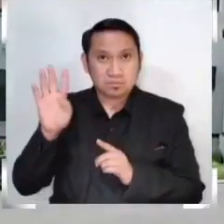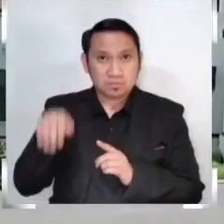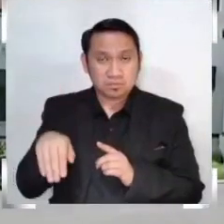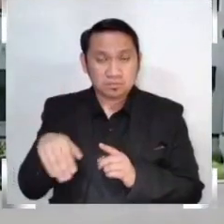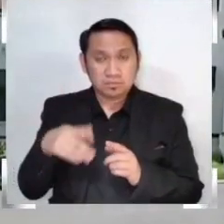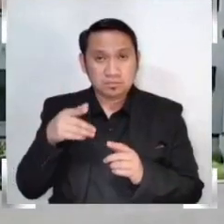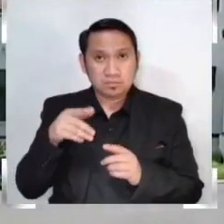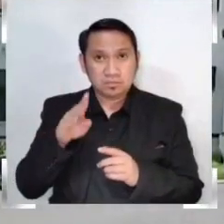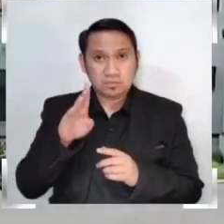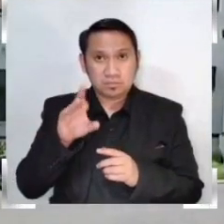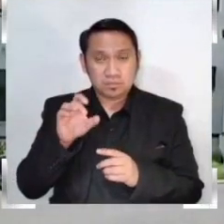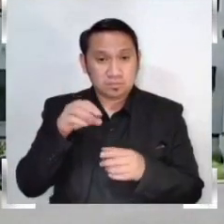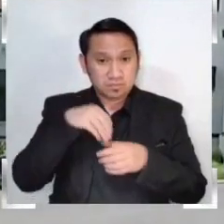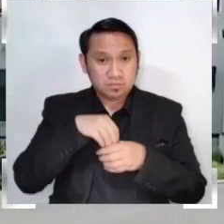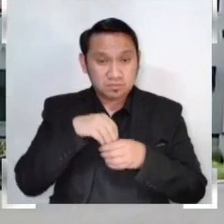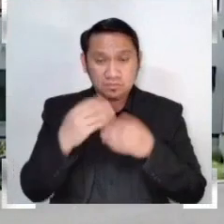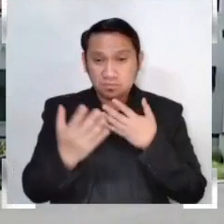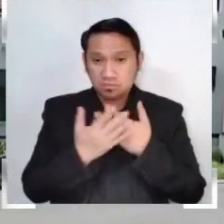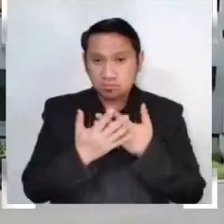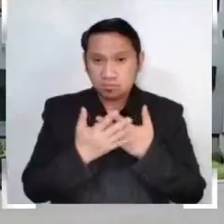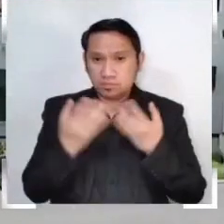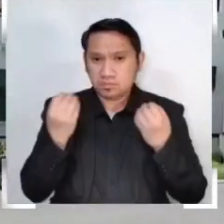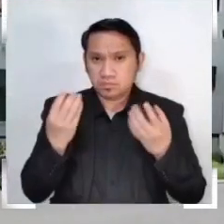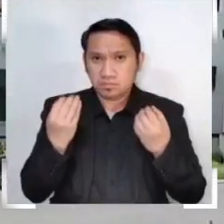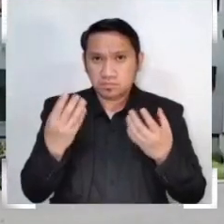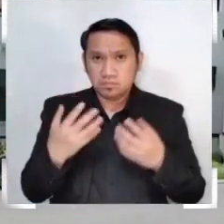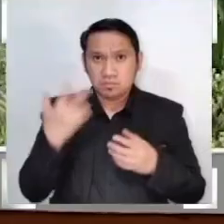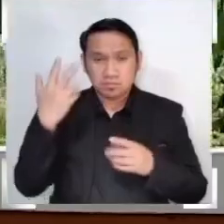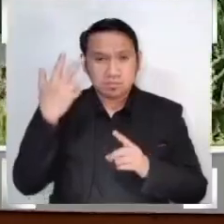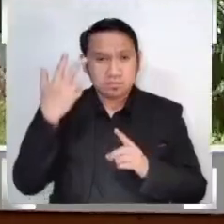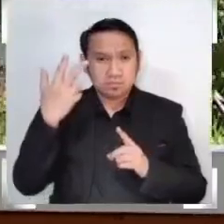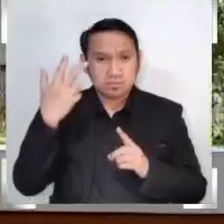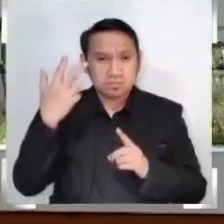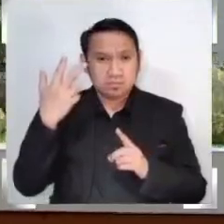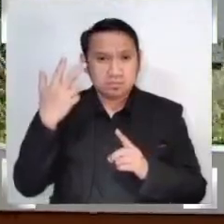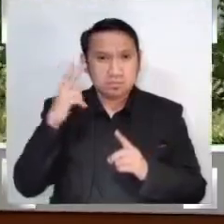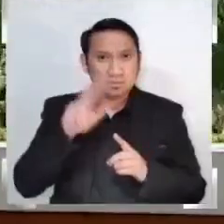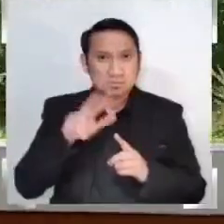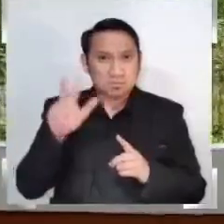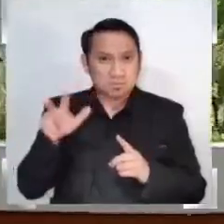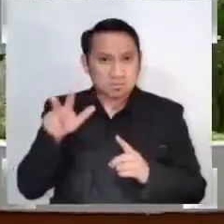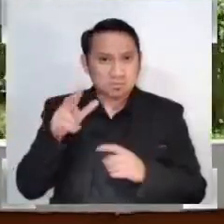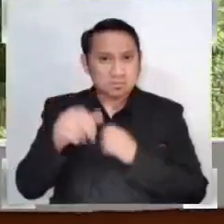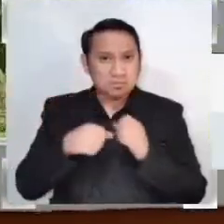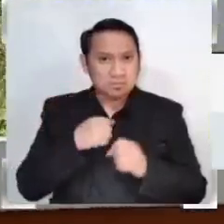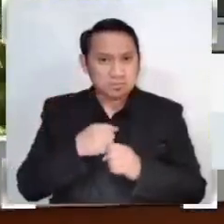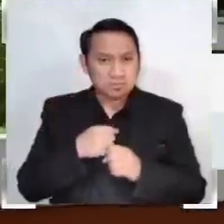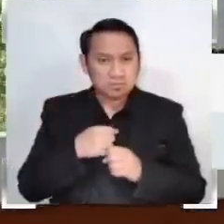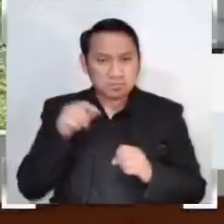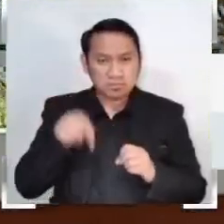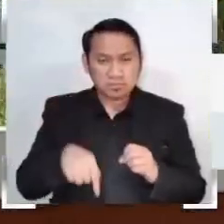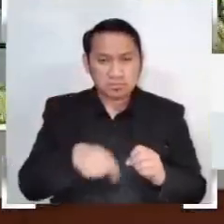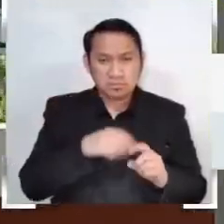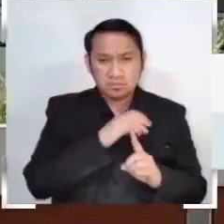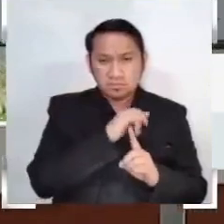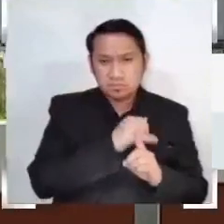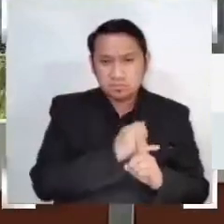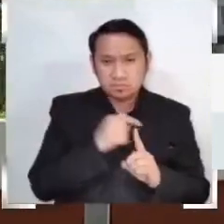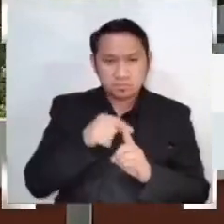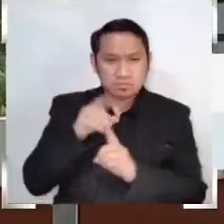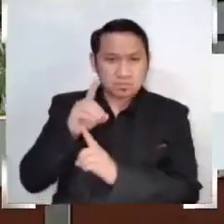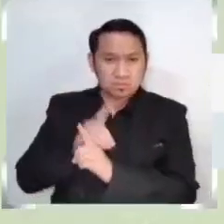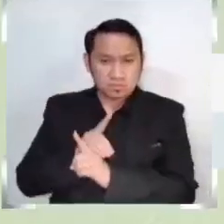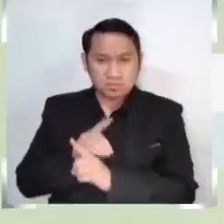Bucor facilities, pinakamarami sa loob ng 32 taon. Nitong Enero hanggang Setyembre, mahigit 700 inmate